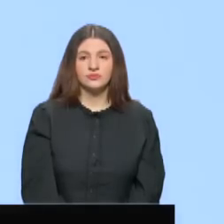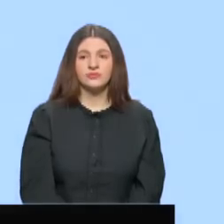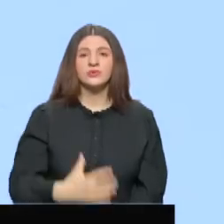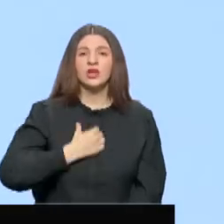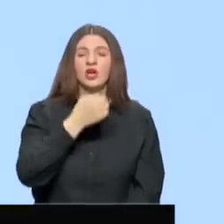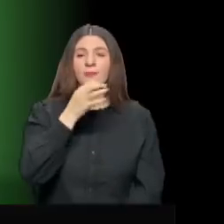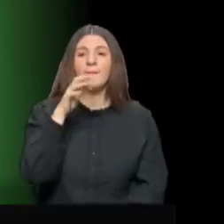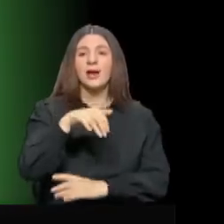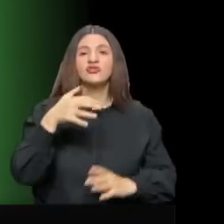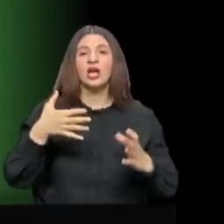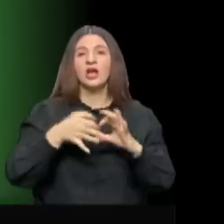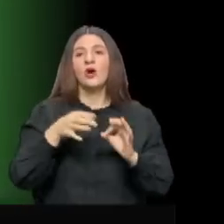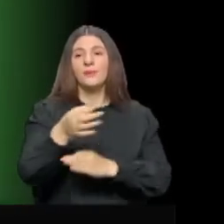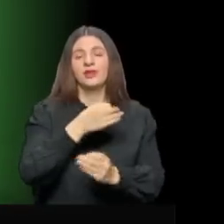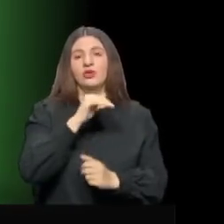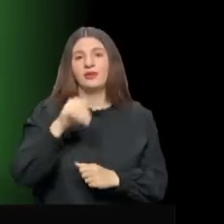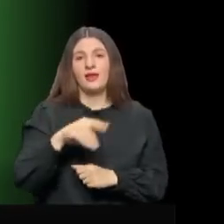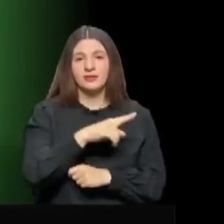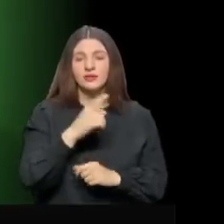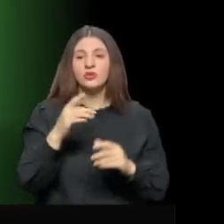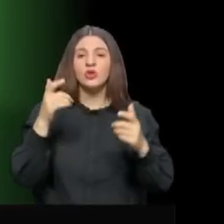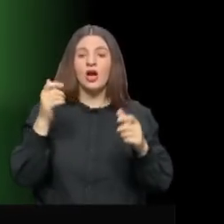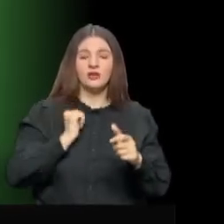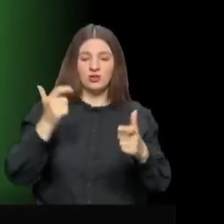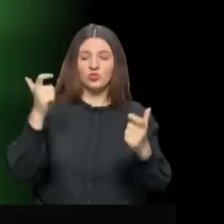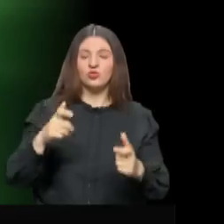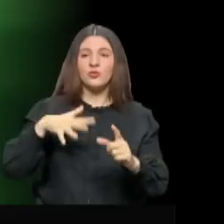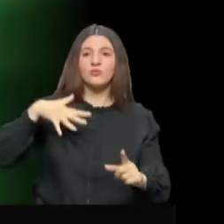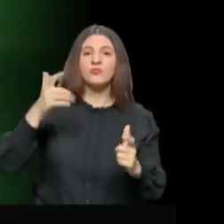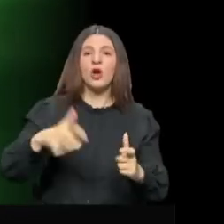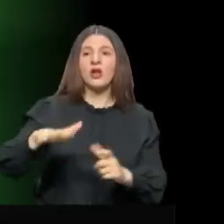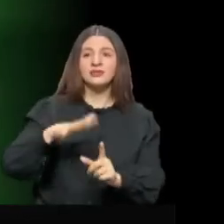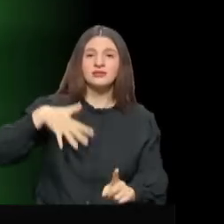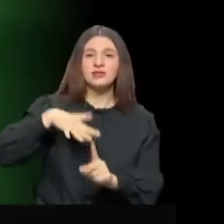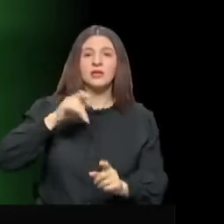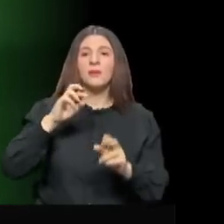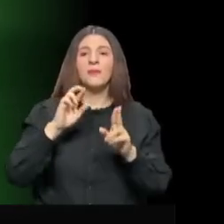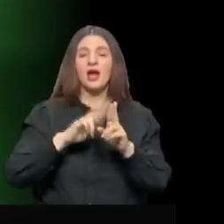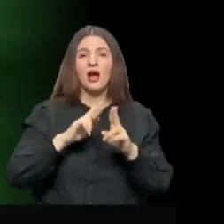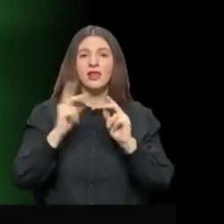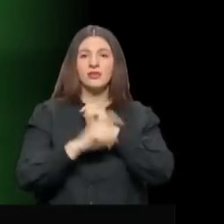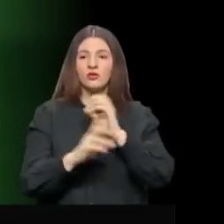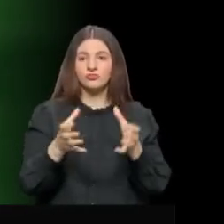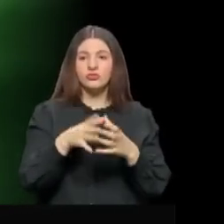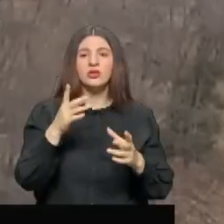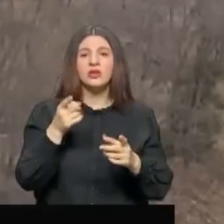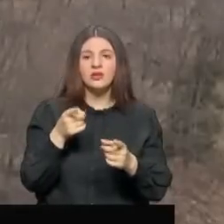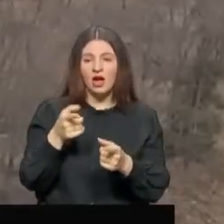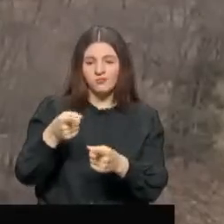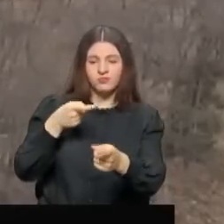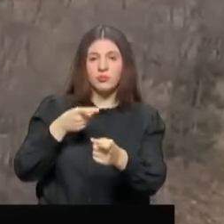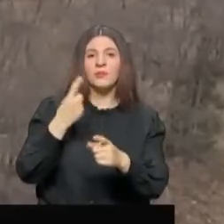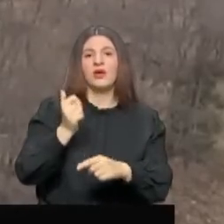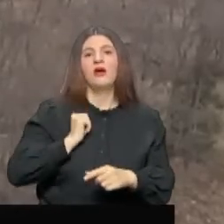Acı haber Pençe Kilit Operasyonu'ndan geldi. Üst bölgesine saldıran PKK'lı teröristlerin taciz ateşinde bir askerimiz şehit